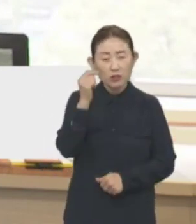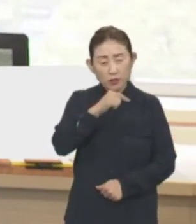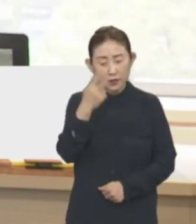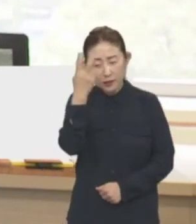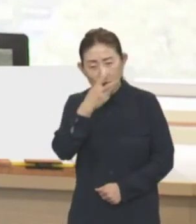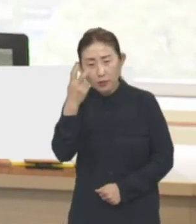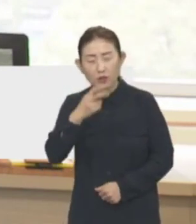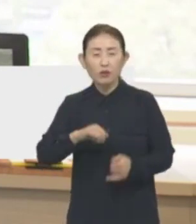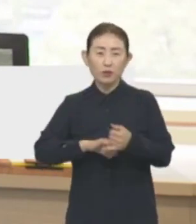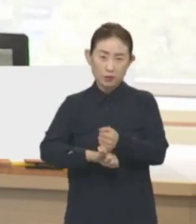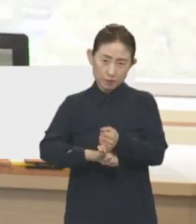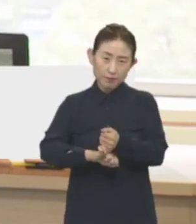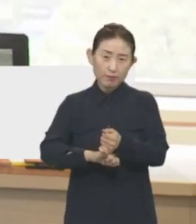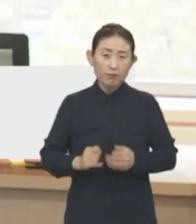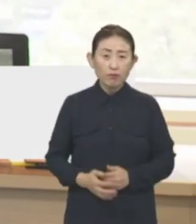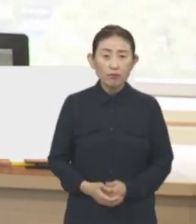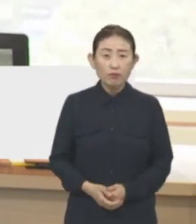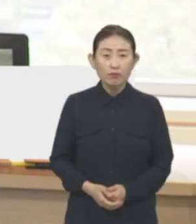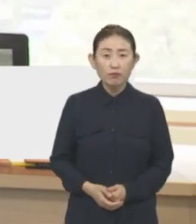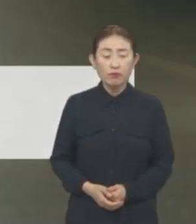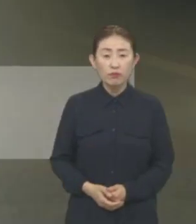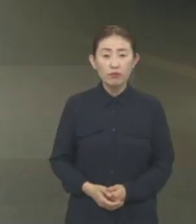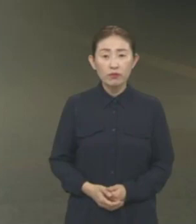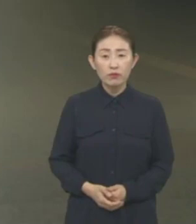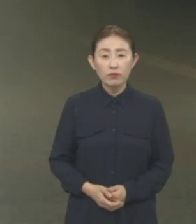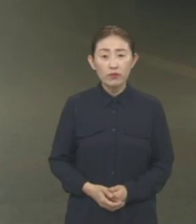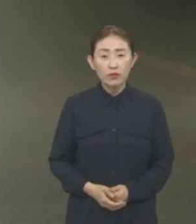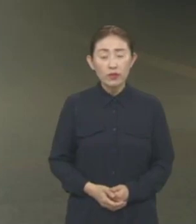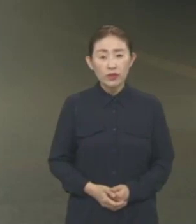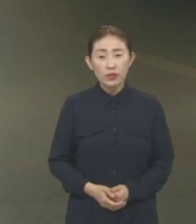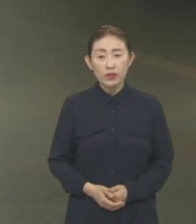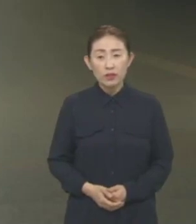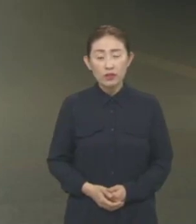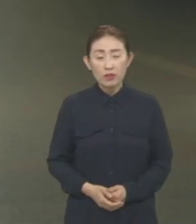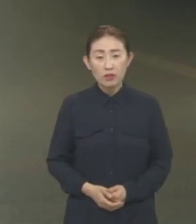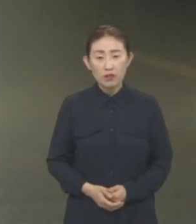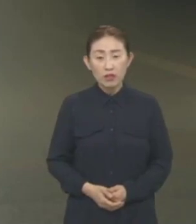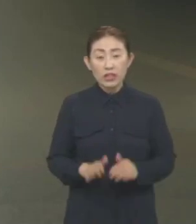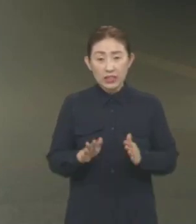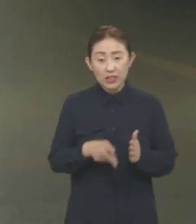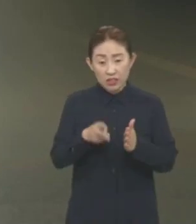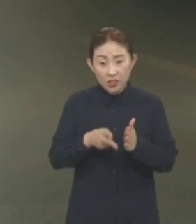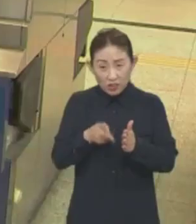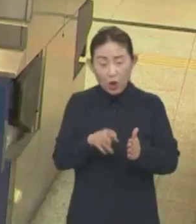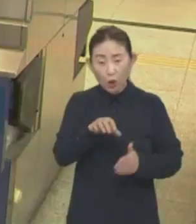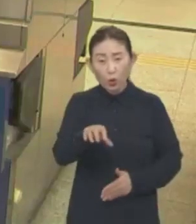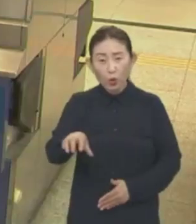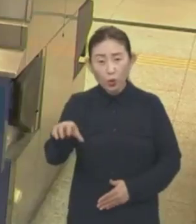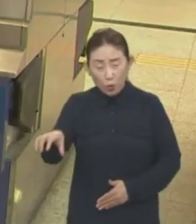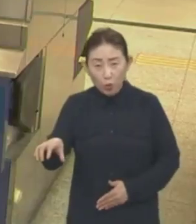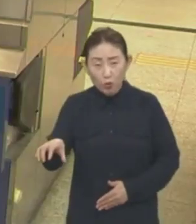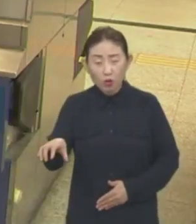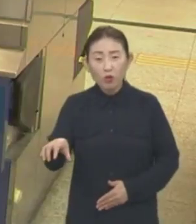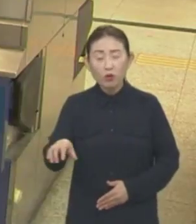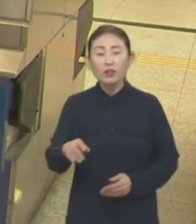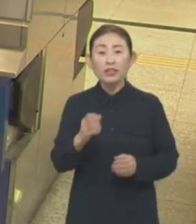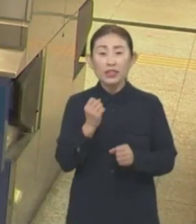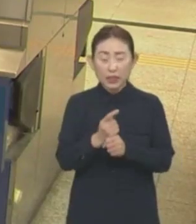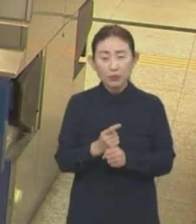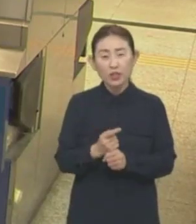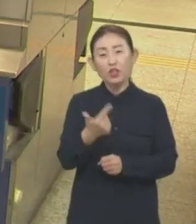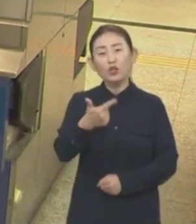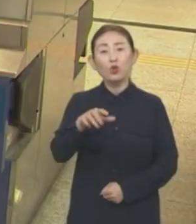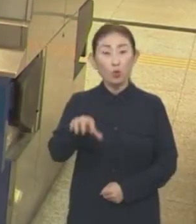같이 수반돼서 같이 지원된다고 하면 천안의 수도권 전철역은 현재 성완과 두정, 복명역 등